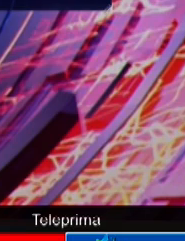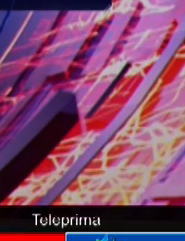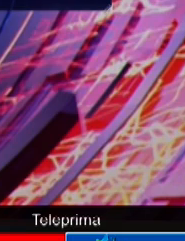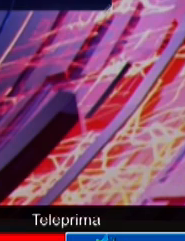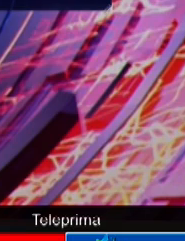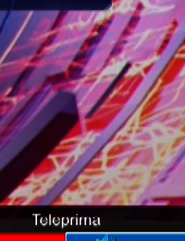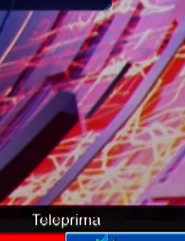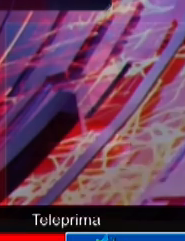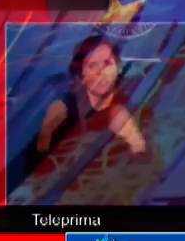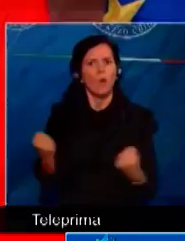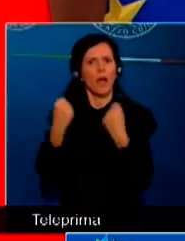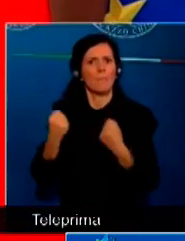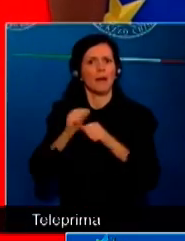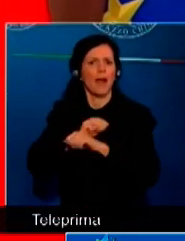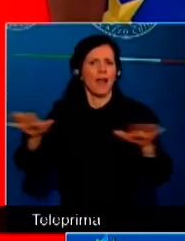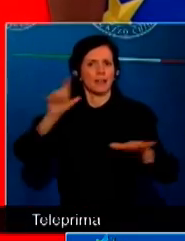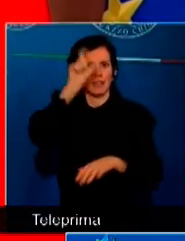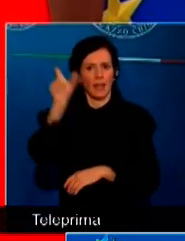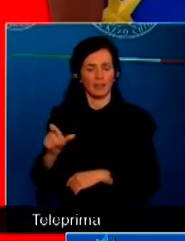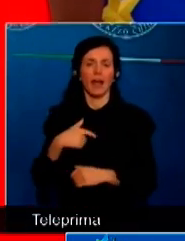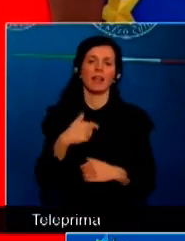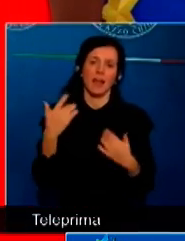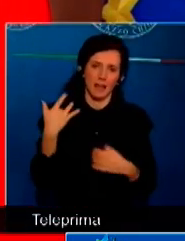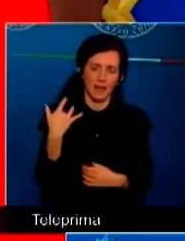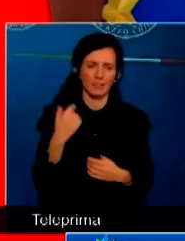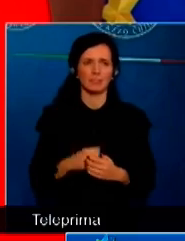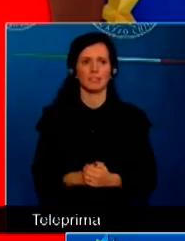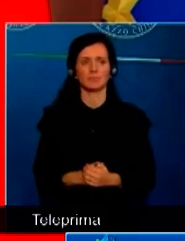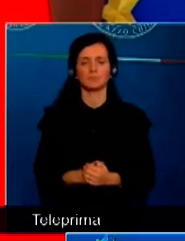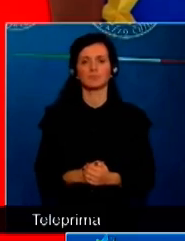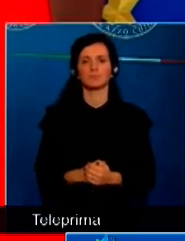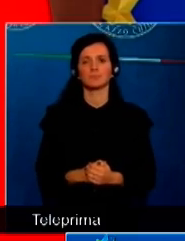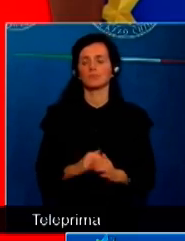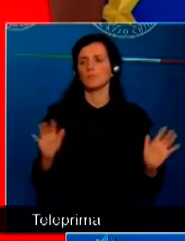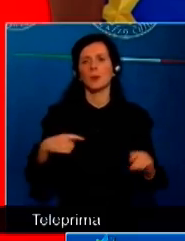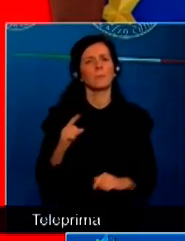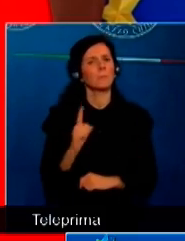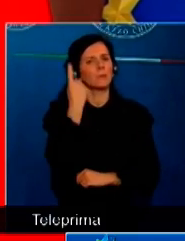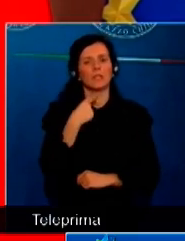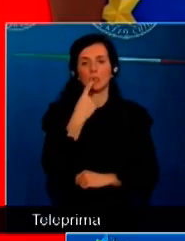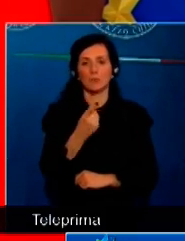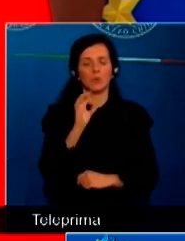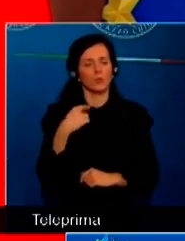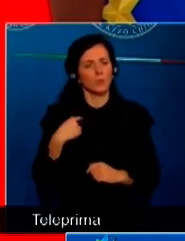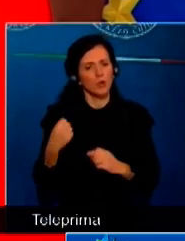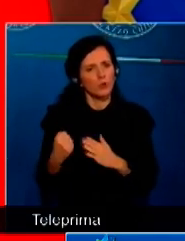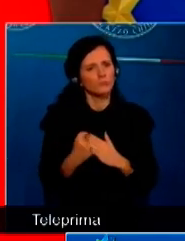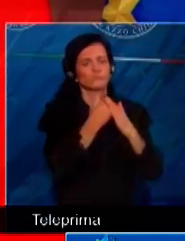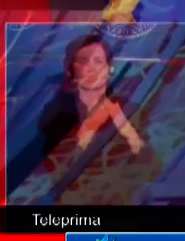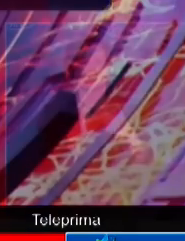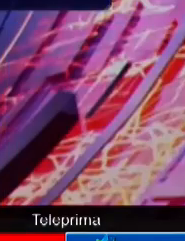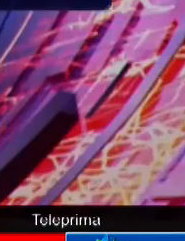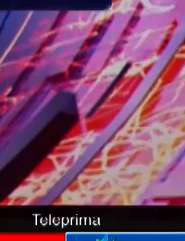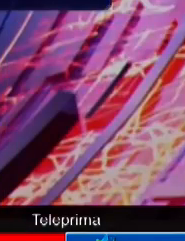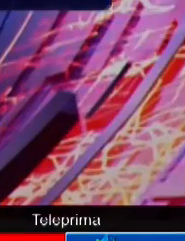Conferenza stampa di fine anno per il Premier Giuseppe Conte a Palazzo Madama. Tantissimi i temi trattati dal Presidente del Consiglio,